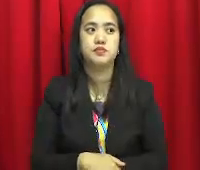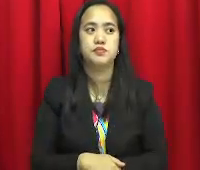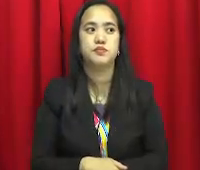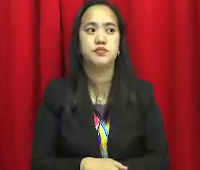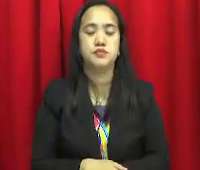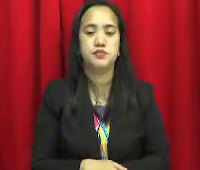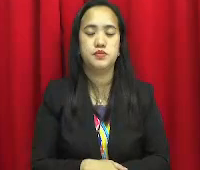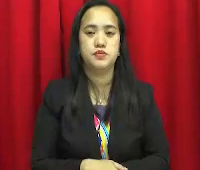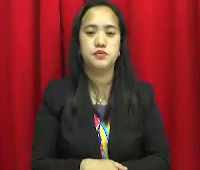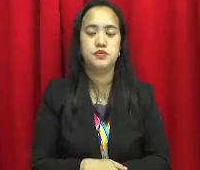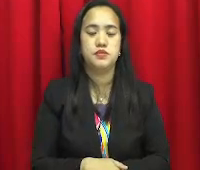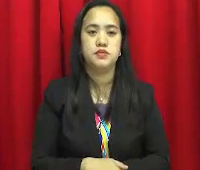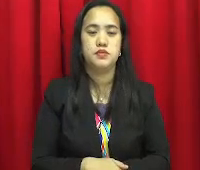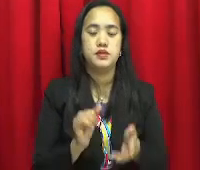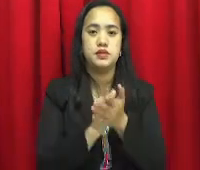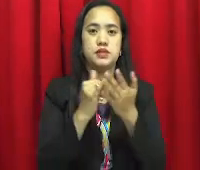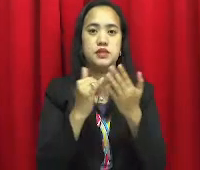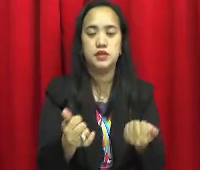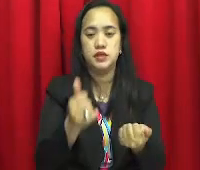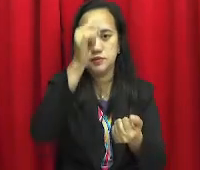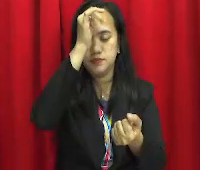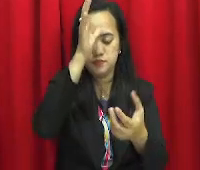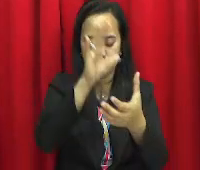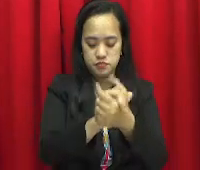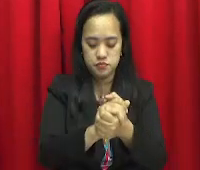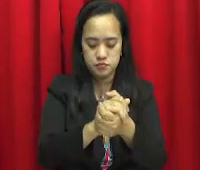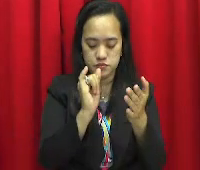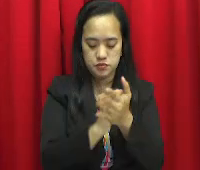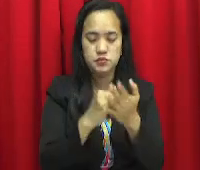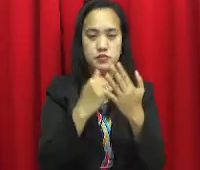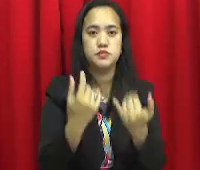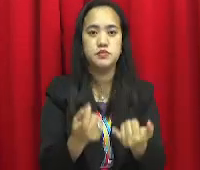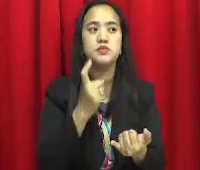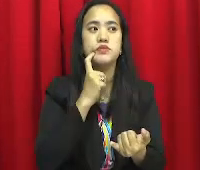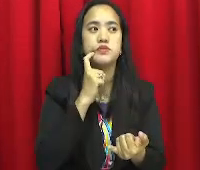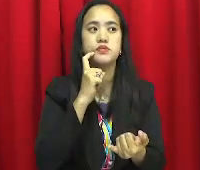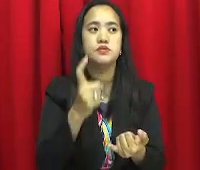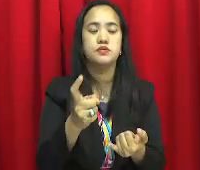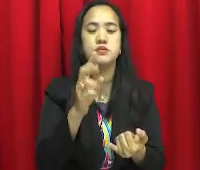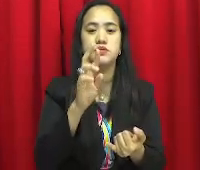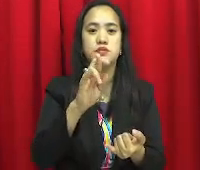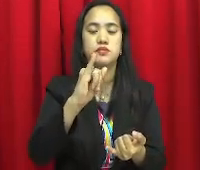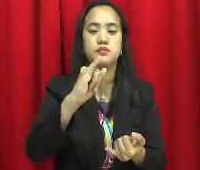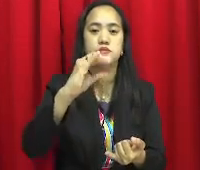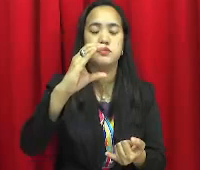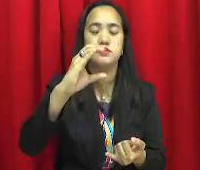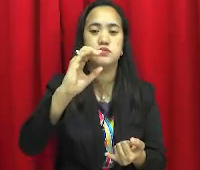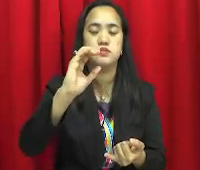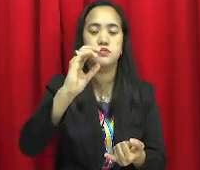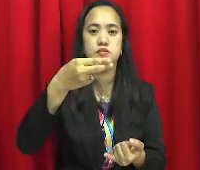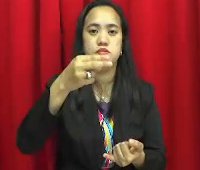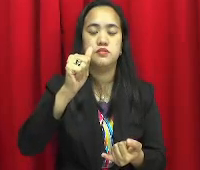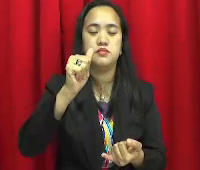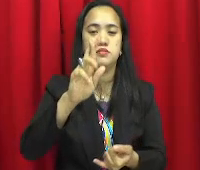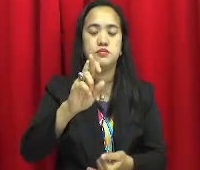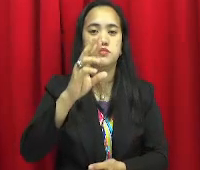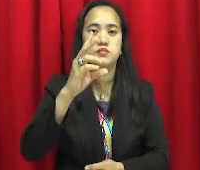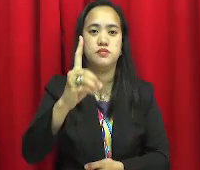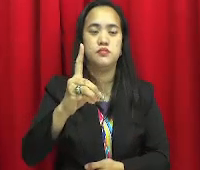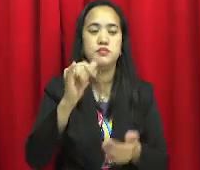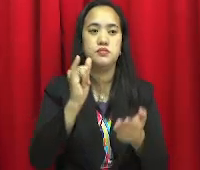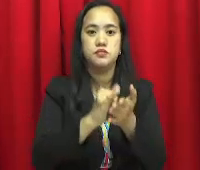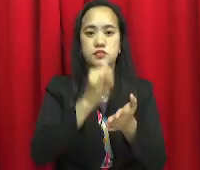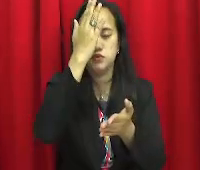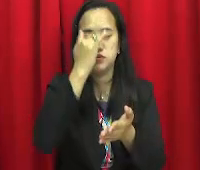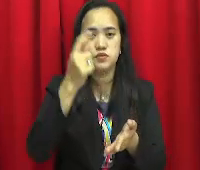lalaki nagsasalita, ah. Asawang lalaki ang nagsasalita. So Richard Berganza, sabi niya, amen. Kaya para